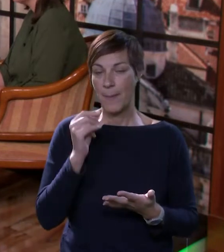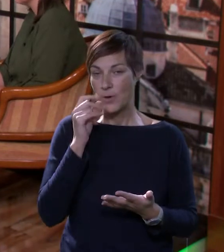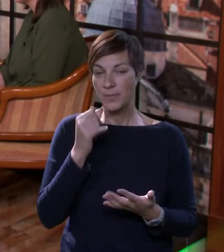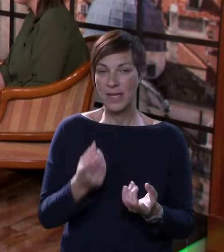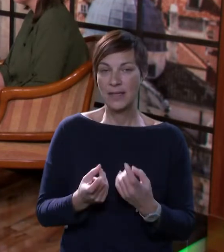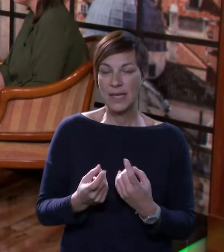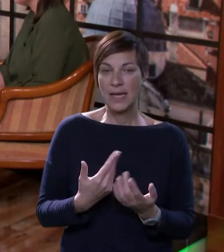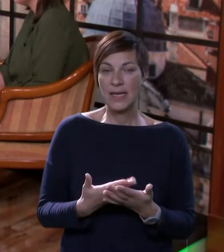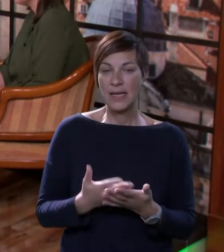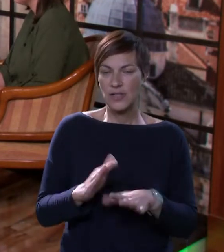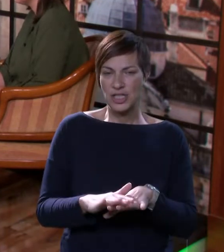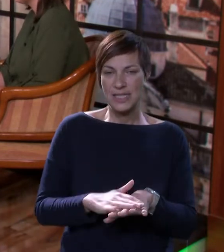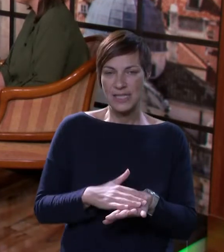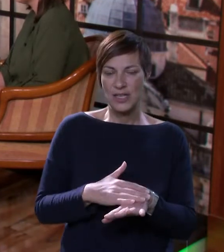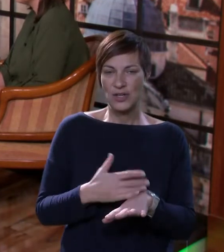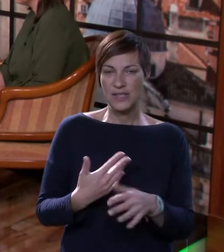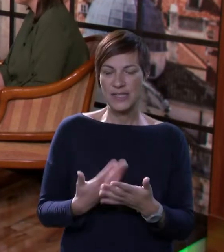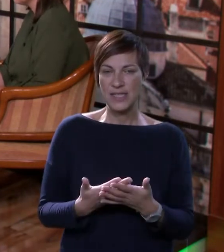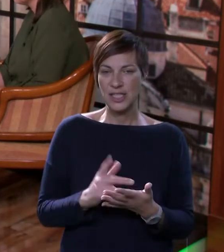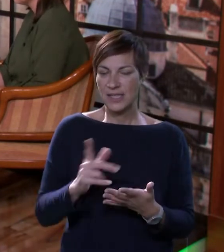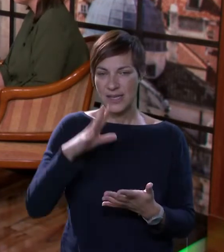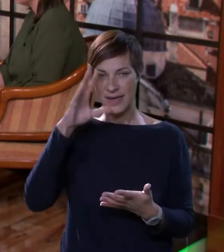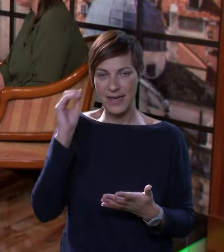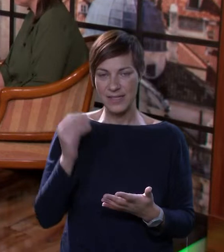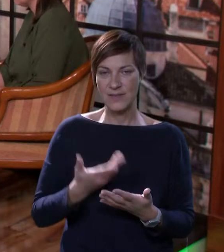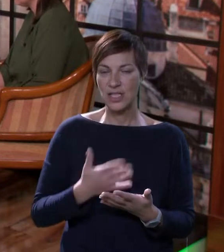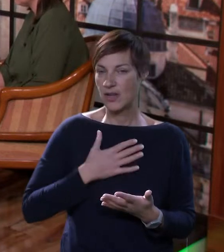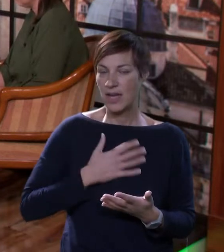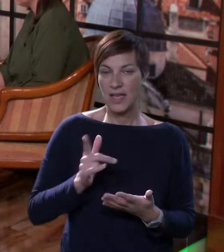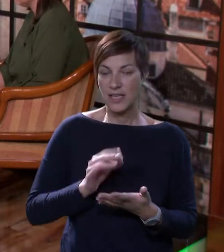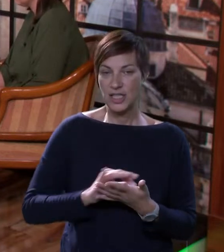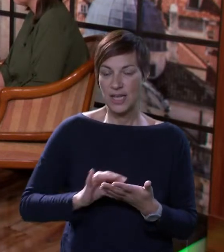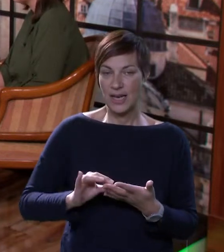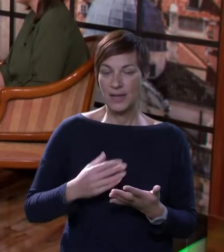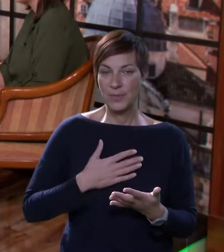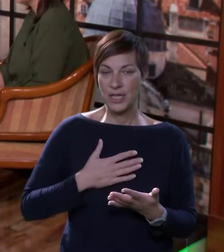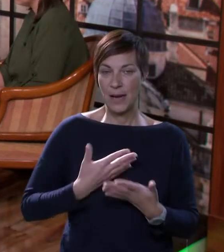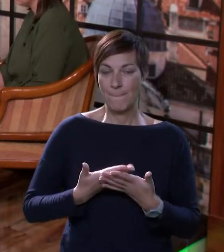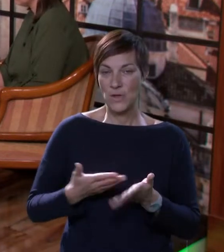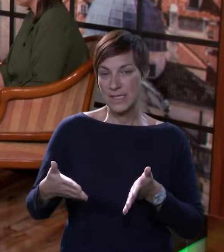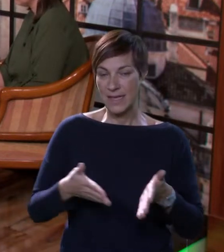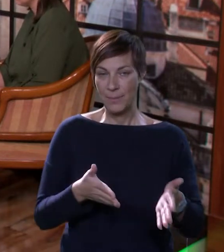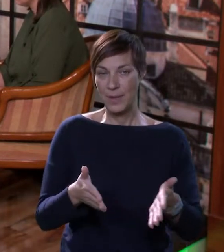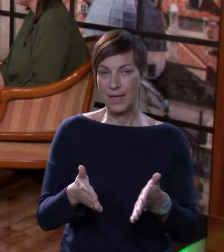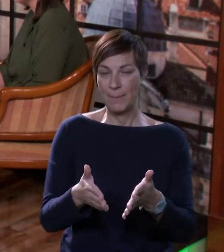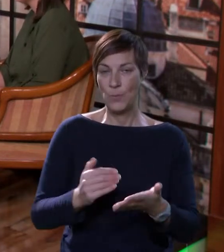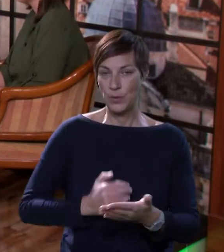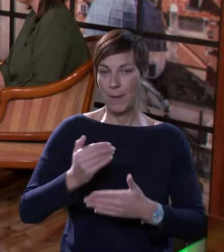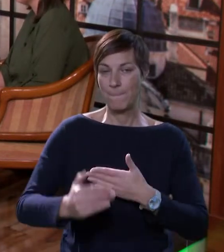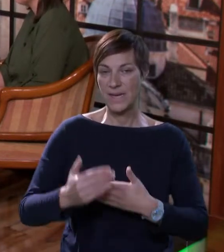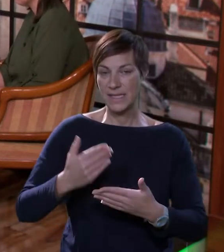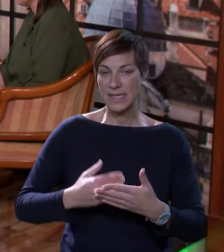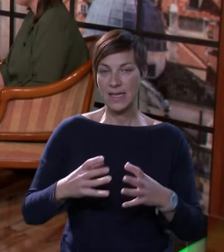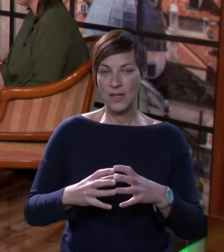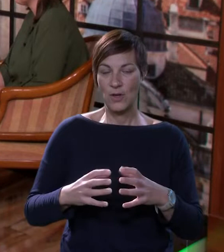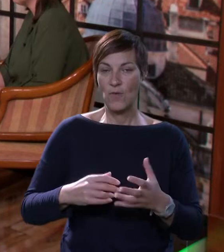tatom. Ali neko će se osjećati ono, neshvaćeno, ali ja ne želim crtati. Ja zaista želim po sedmi put danas